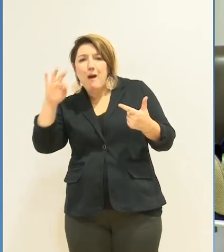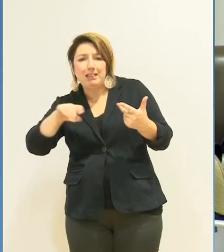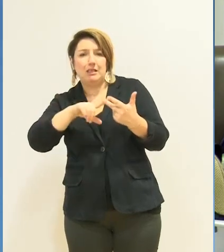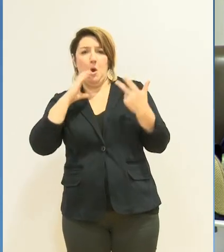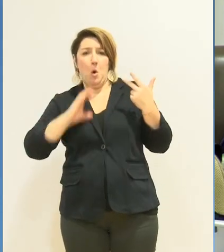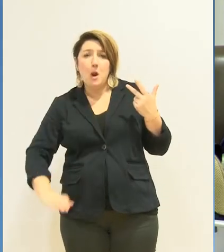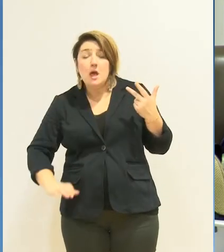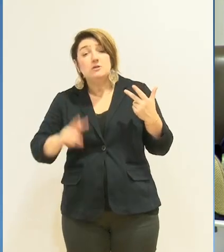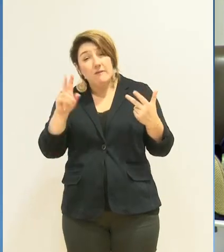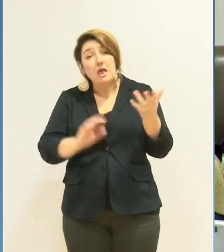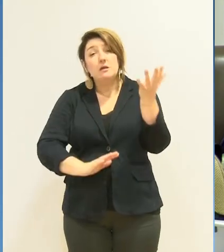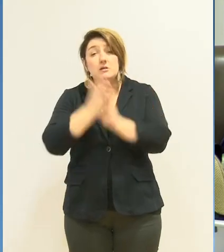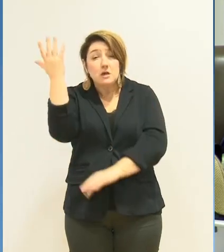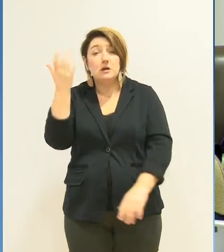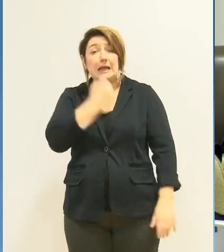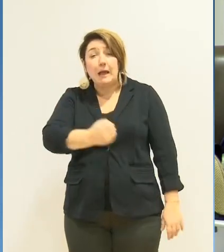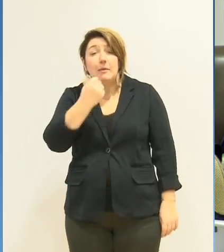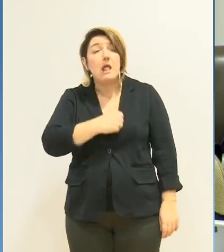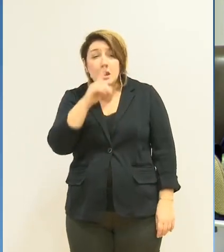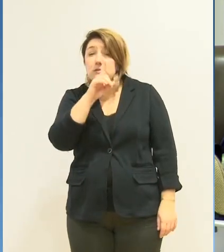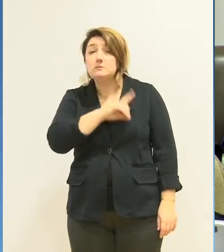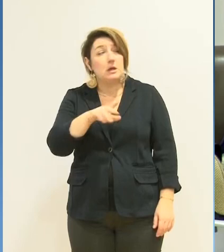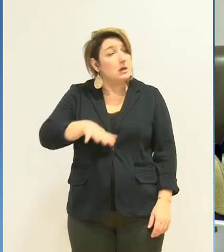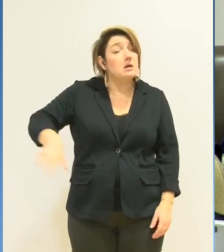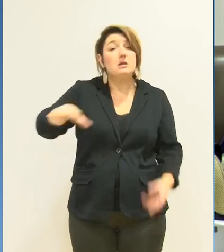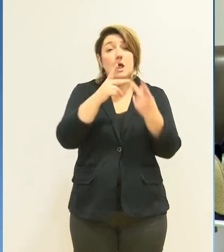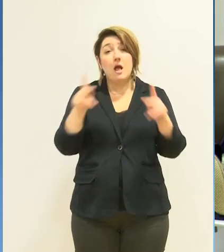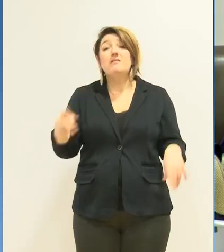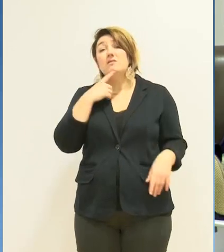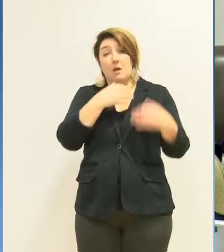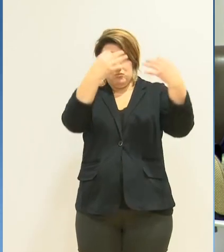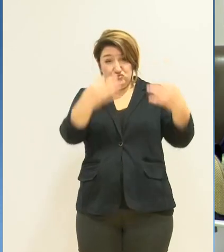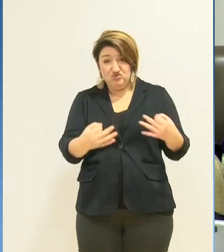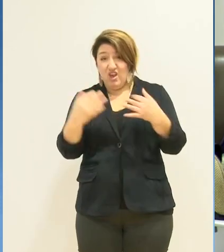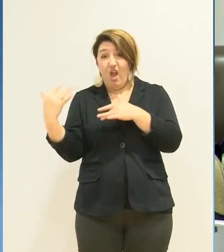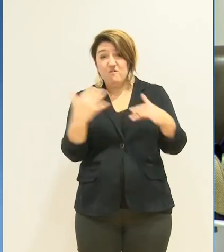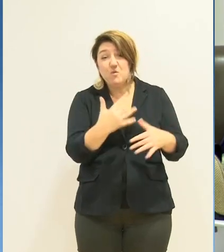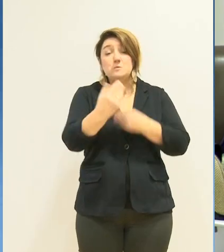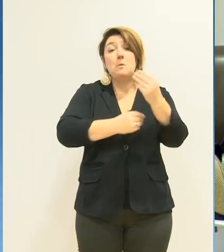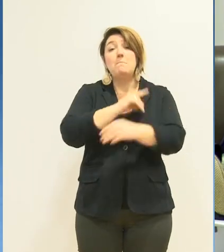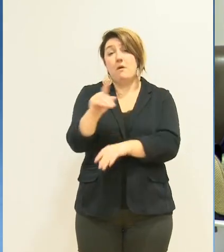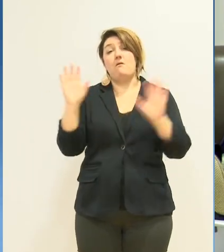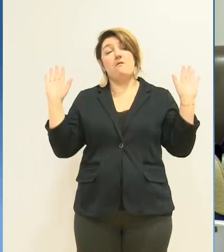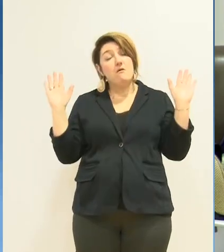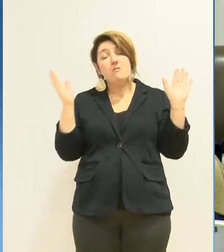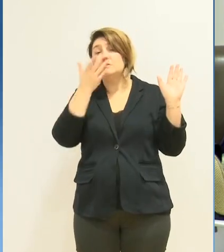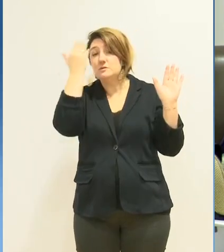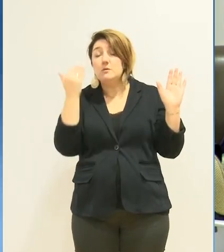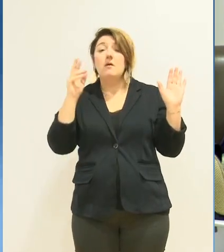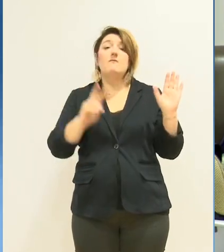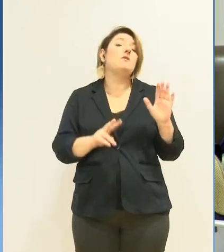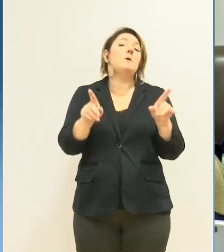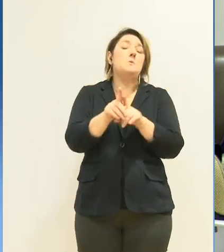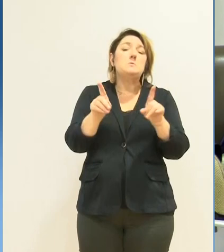commis cette ville est ce que ce sera nulle sur le budget je voudrais en est certain vous avez évoqué la hausse des énergies et je n'y reviendrai pas bien